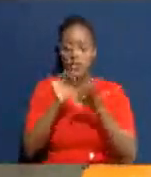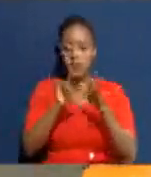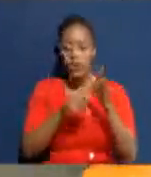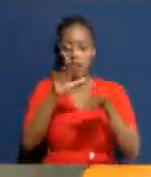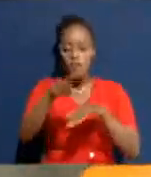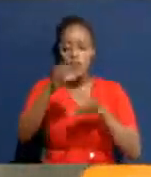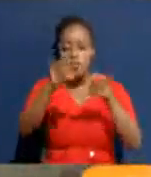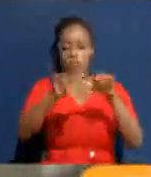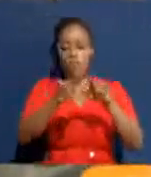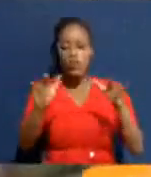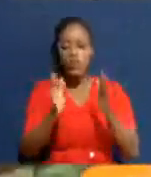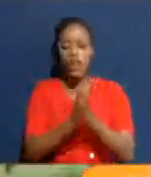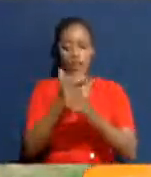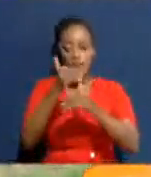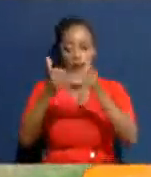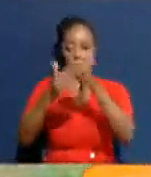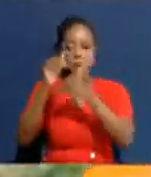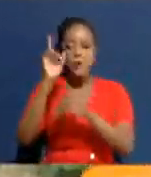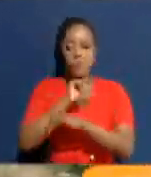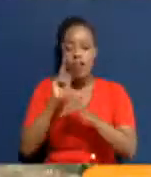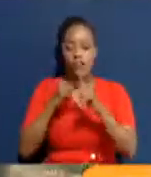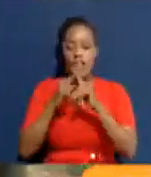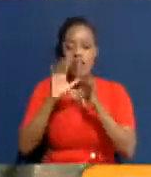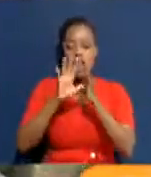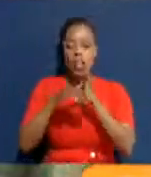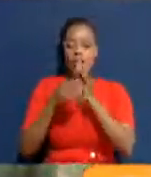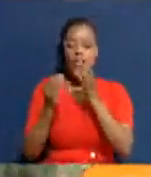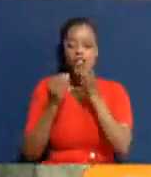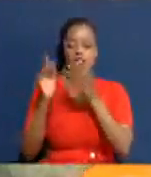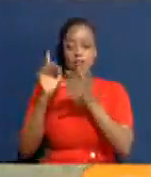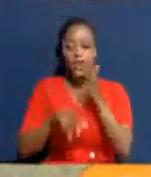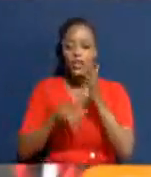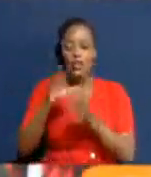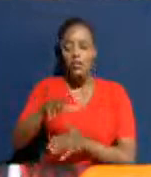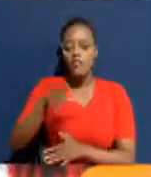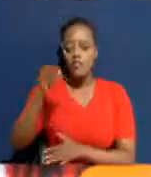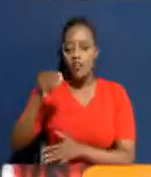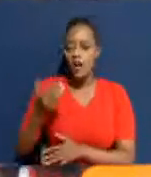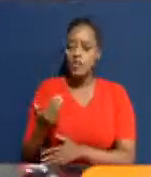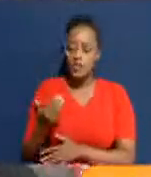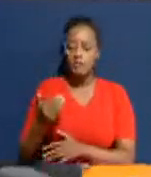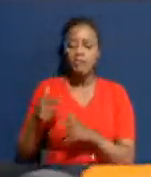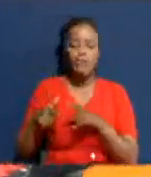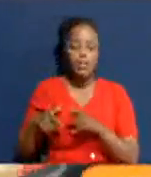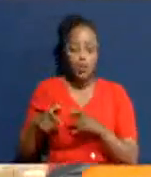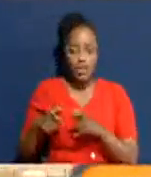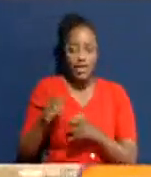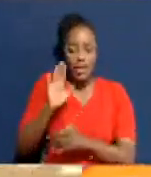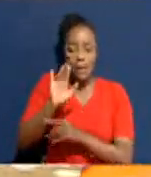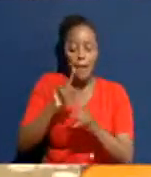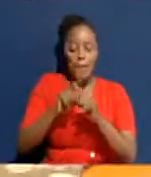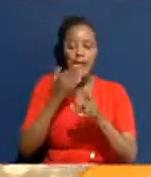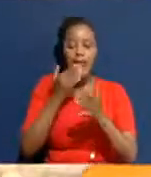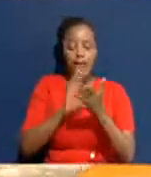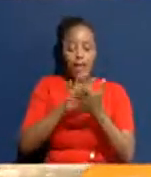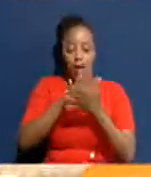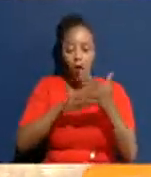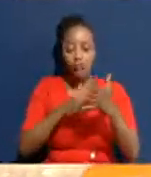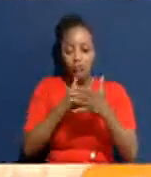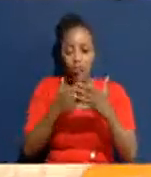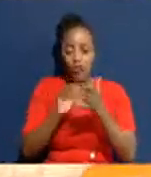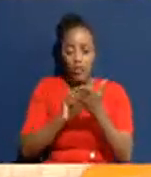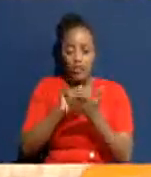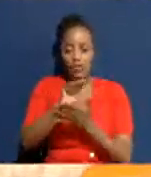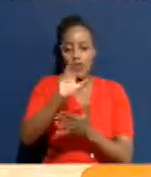shamba na kuwa amekwisha jenga, kabla ya kuwaarifu kuwa amepata mpenzi Zilfa Adoyo, ila kupitia barua hii